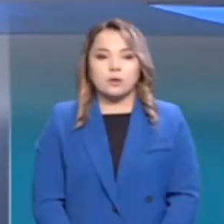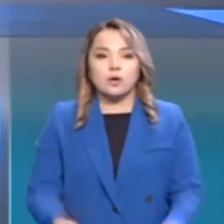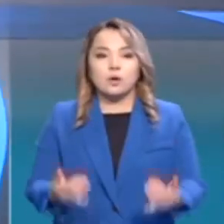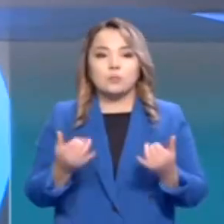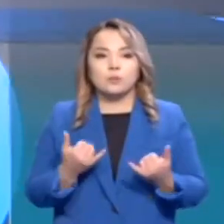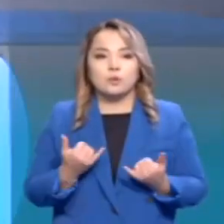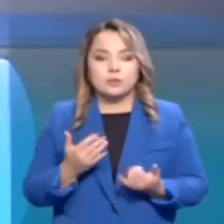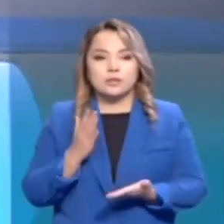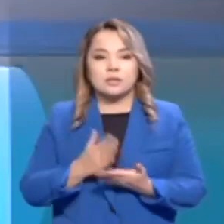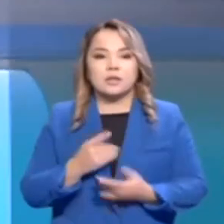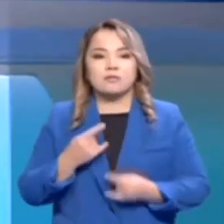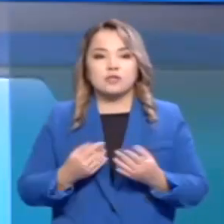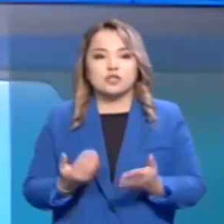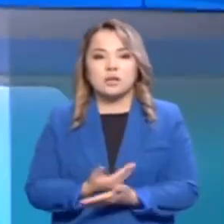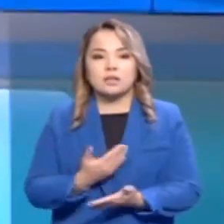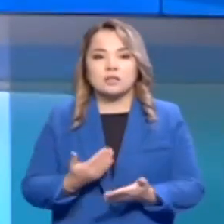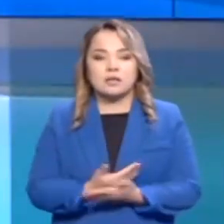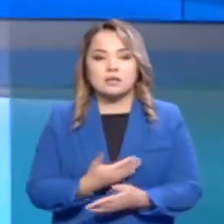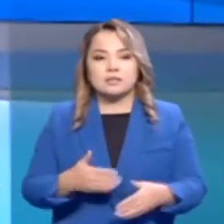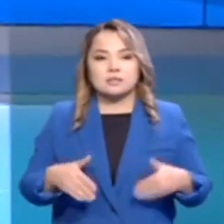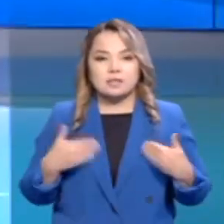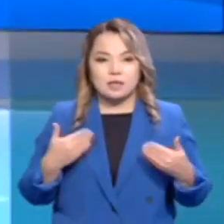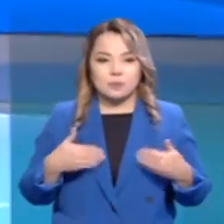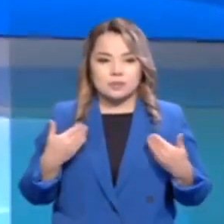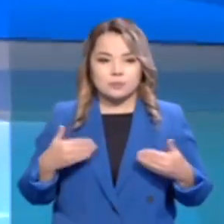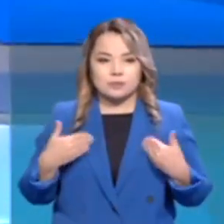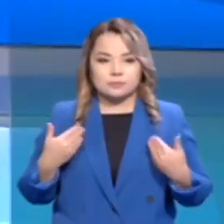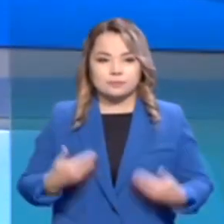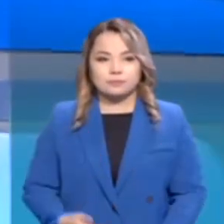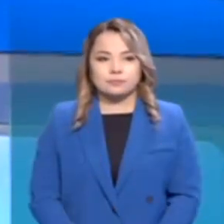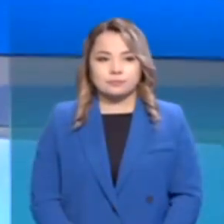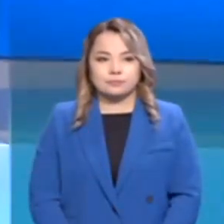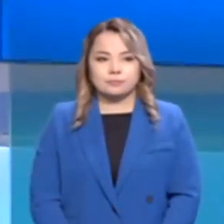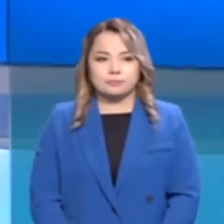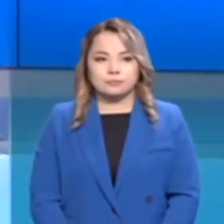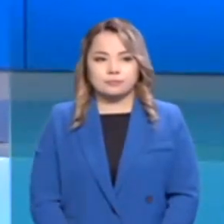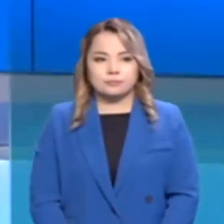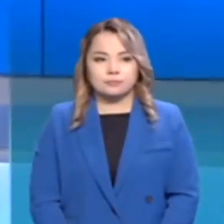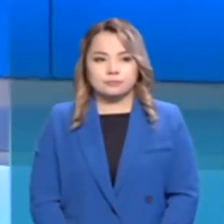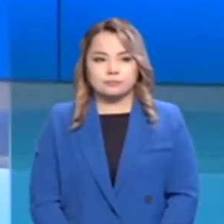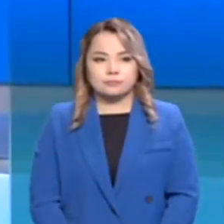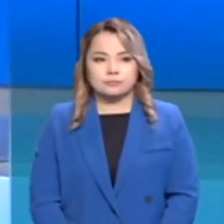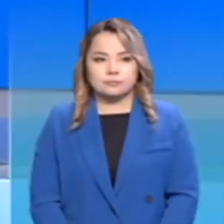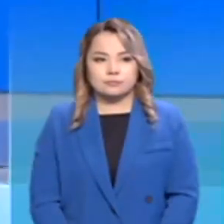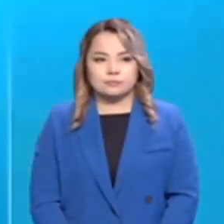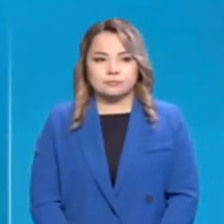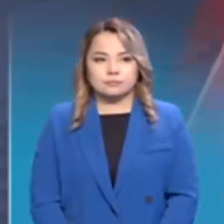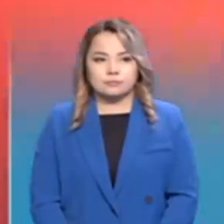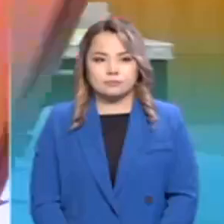Бүгін студияда жұмыс істейтін мен Армангүл Тоқтамұрат, сурдо аударма Шырын Жанғабыл, хабарымыздан көретіндеріңіз.